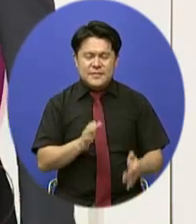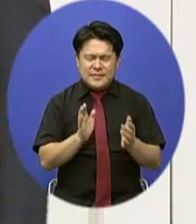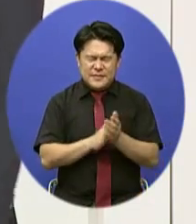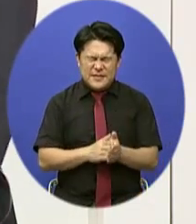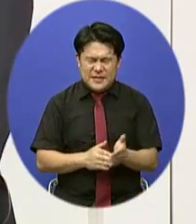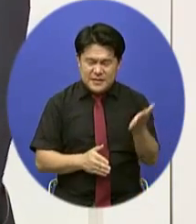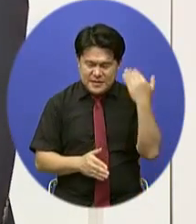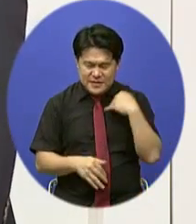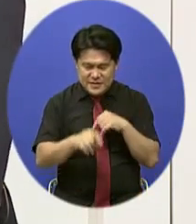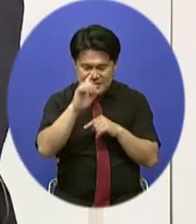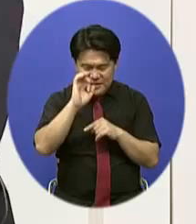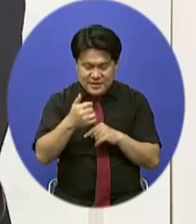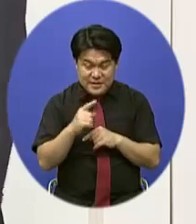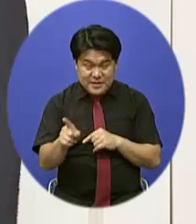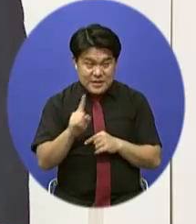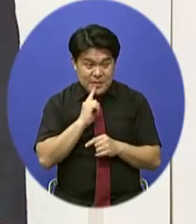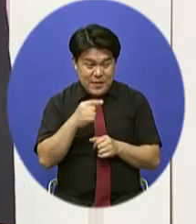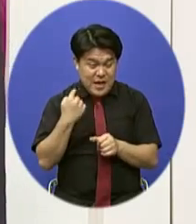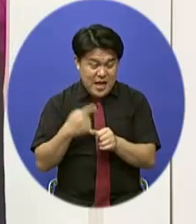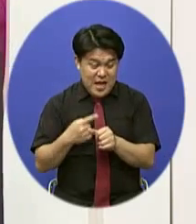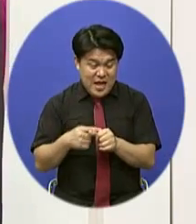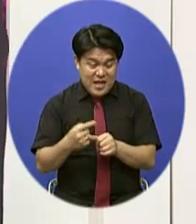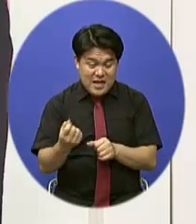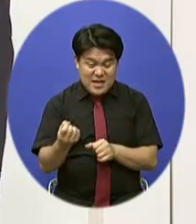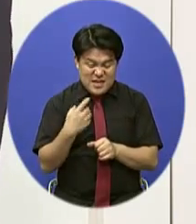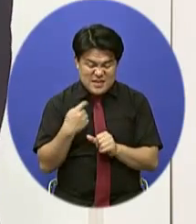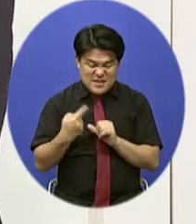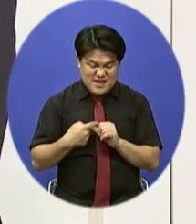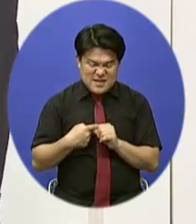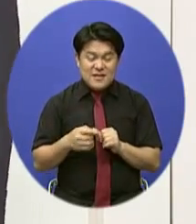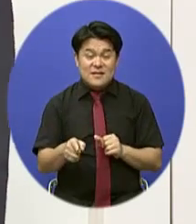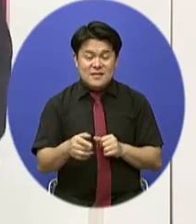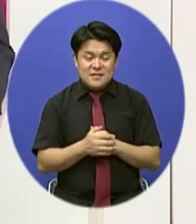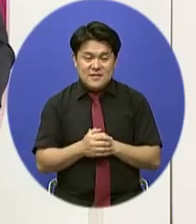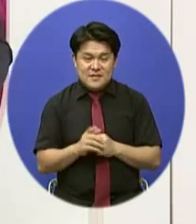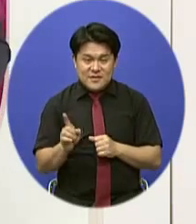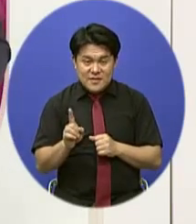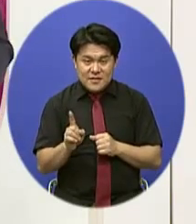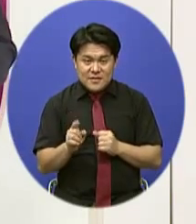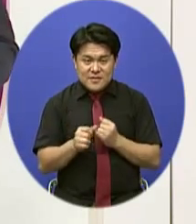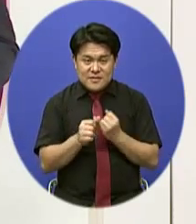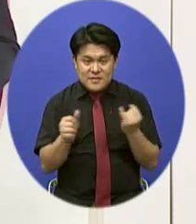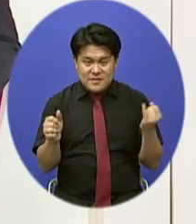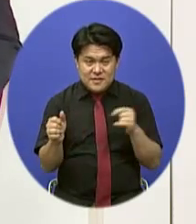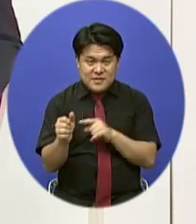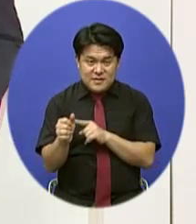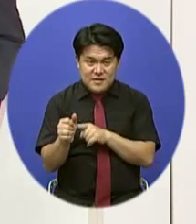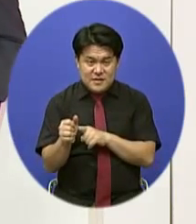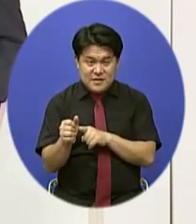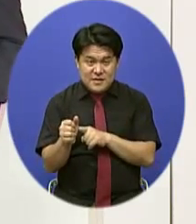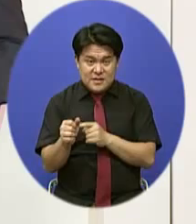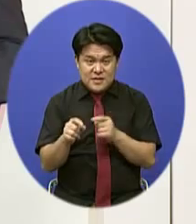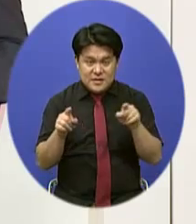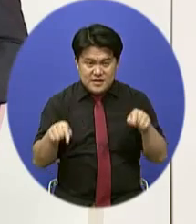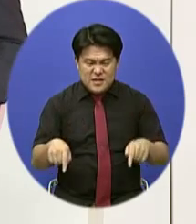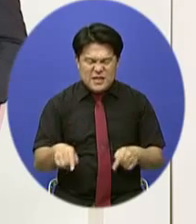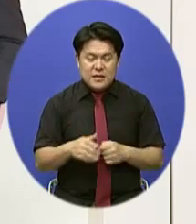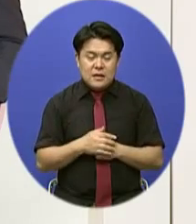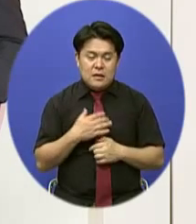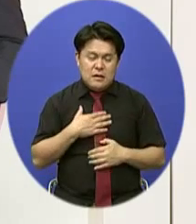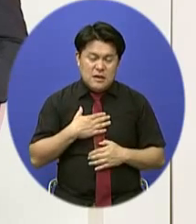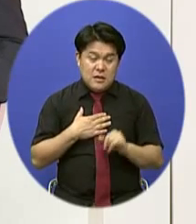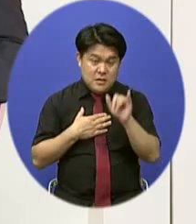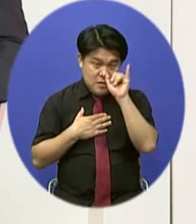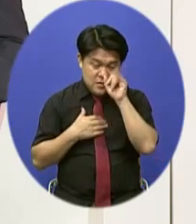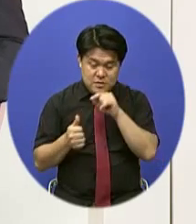이거 이은아라고 해가지고 저한테 뭐라 했잖아요. 신랑이 어머니께서 신랑하고 이렇게 헤어져서 가슴 아픈 사연이 있는데 그